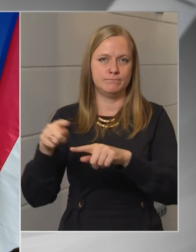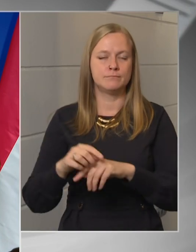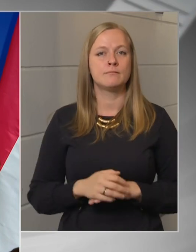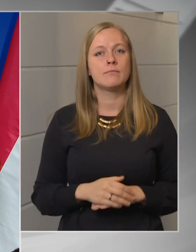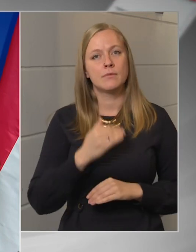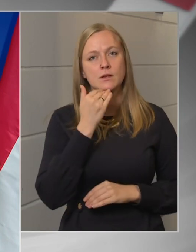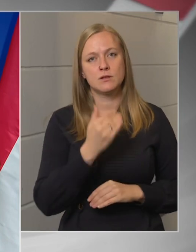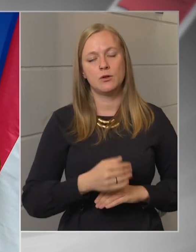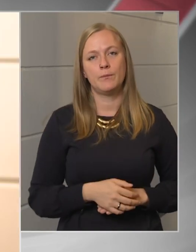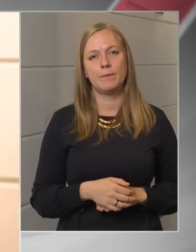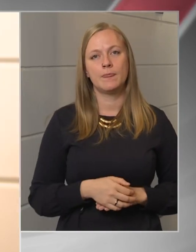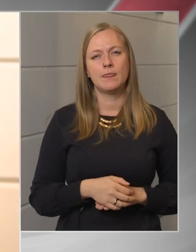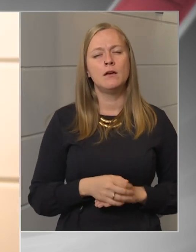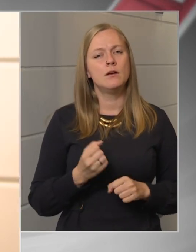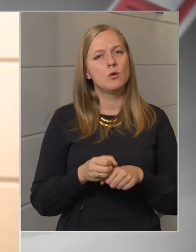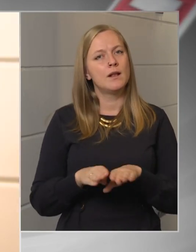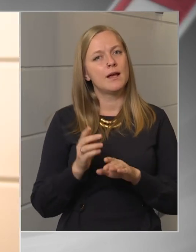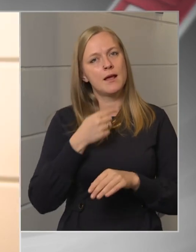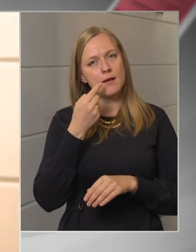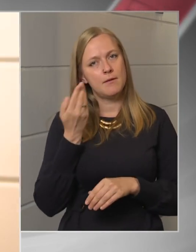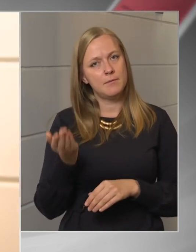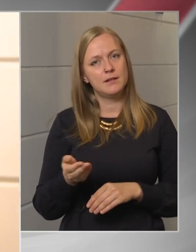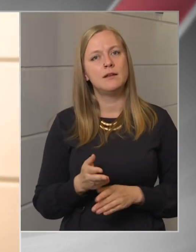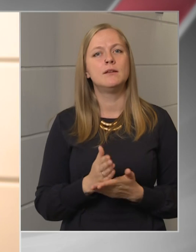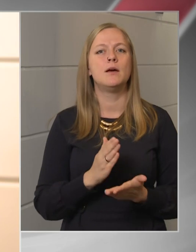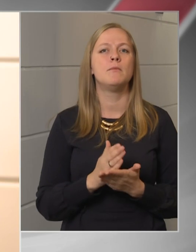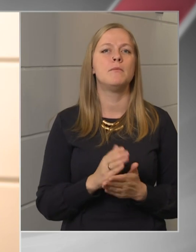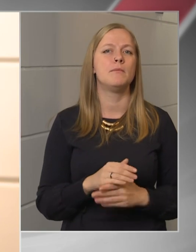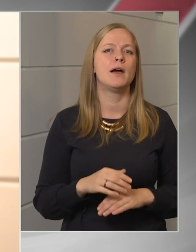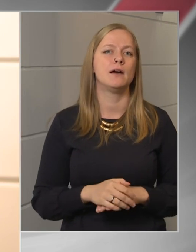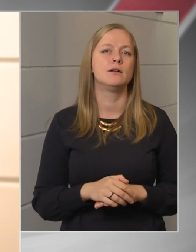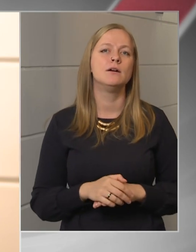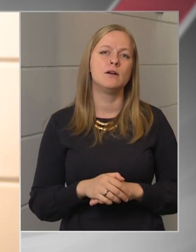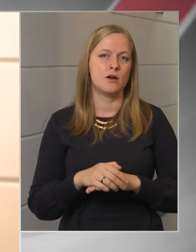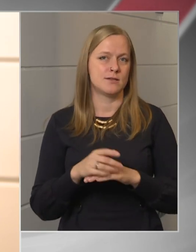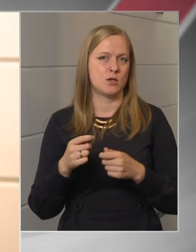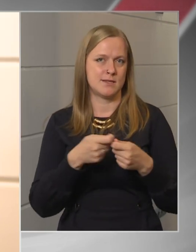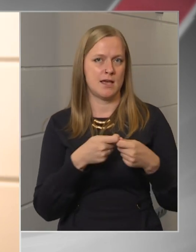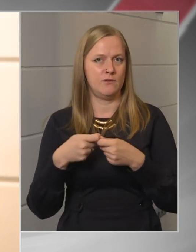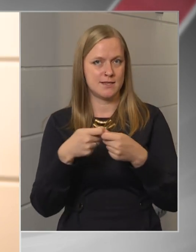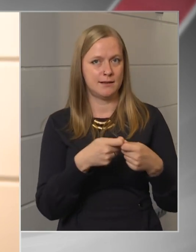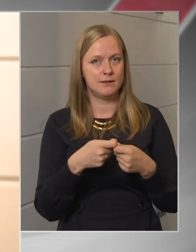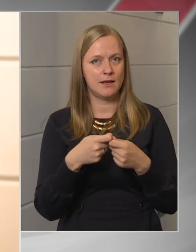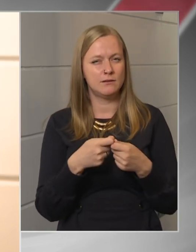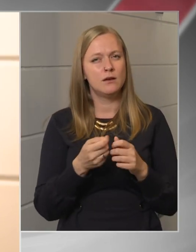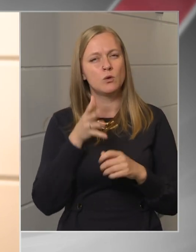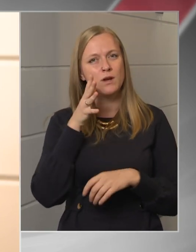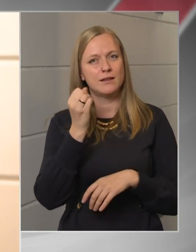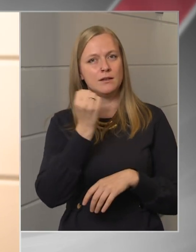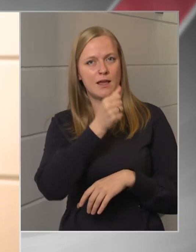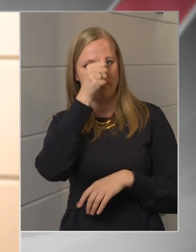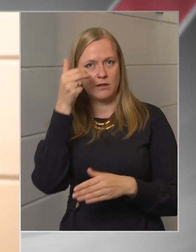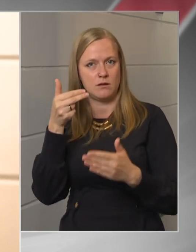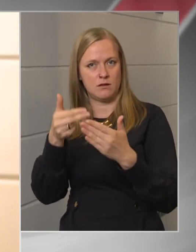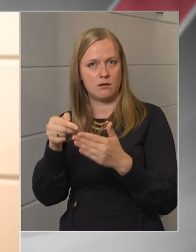Köszönöm. A kollégám említette már az Action for Democracy nevű szervezetet. A Korányi Dávid nevével